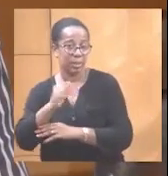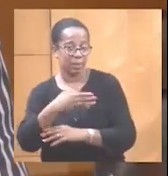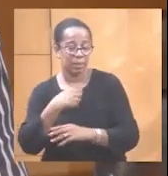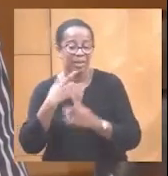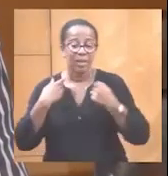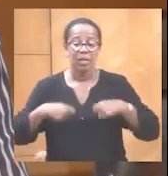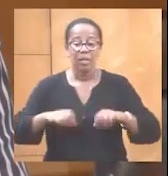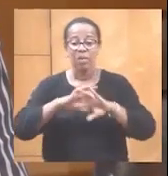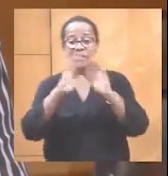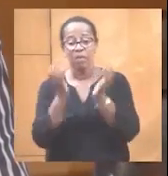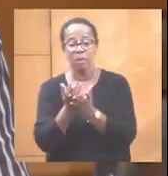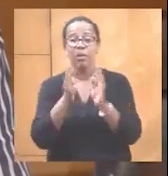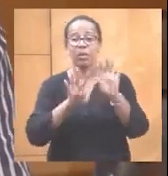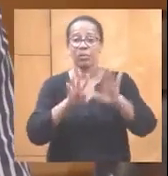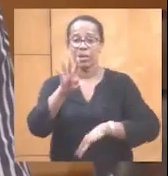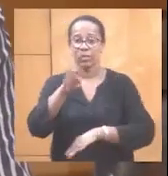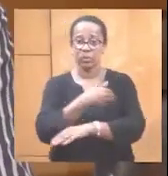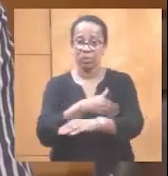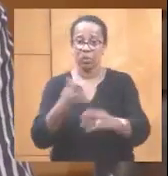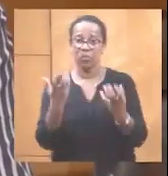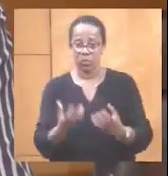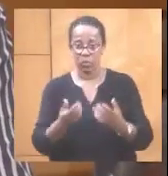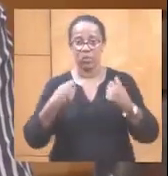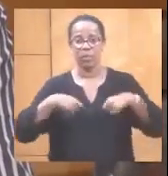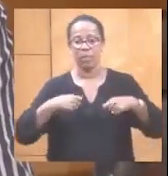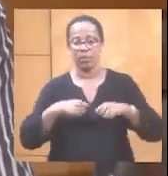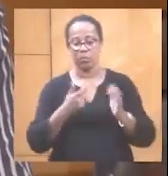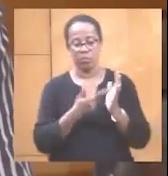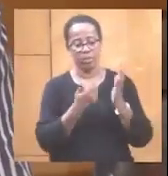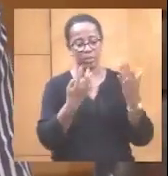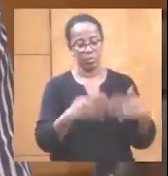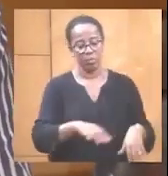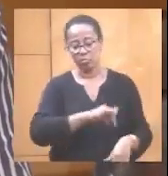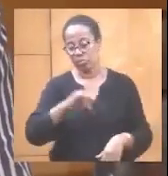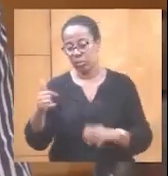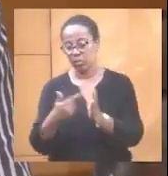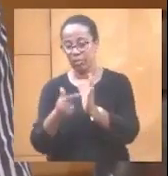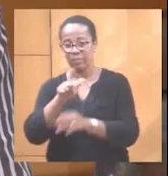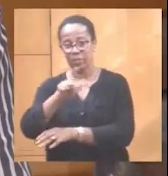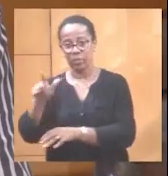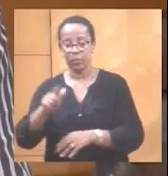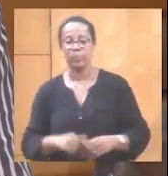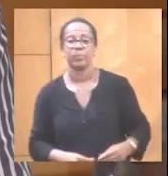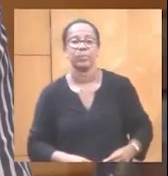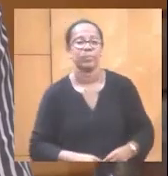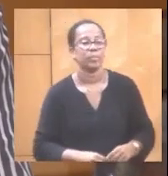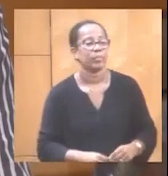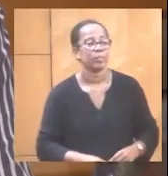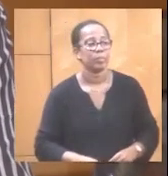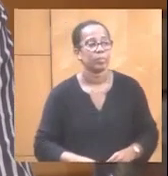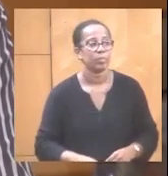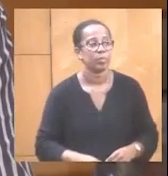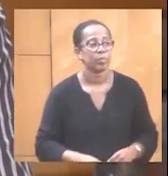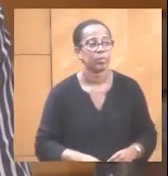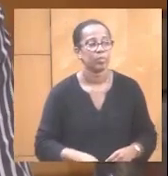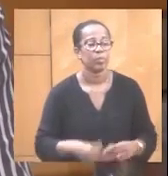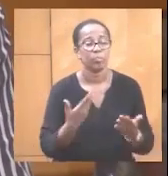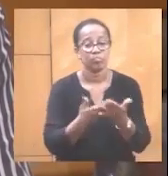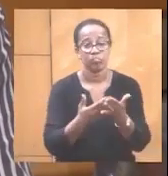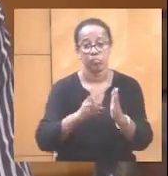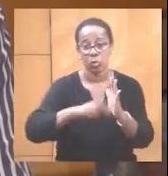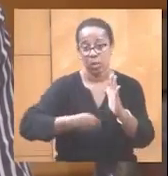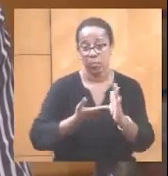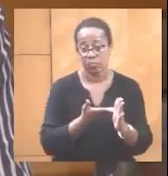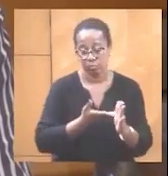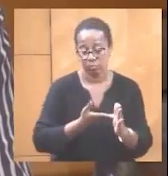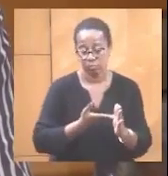94 millions 2019 à 2022. Donc c'est ça le contrat,